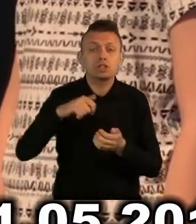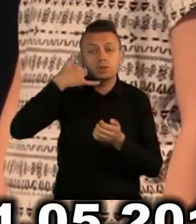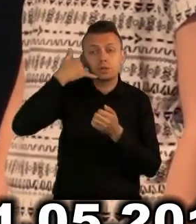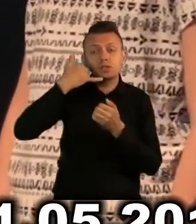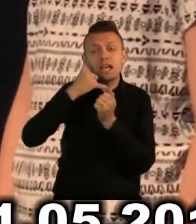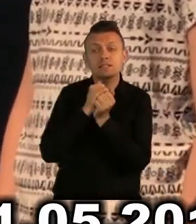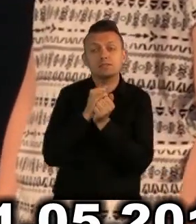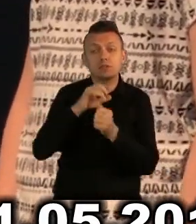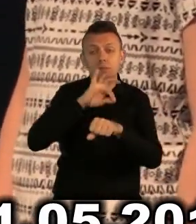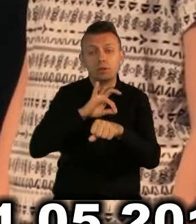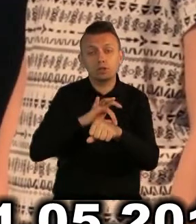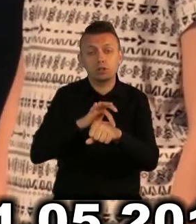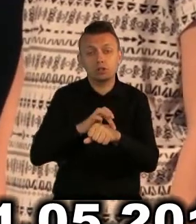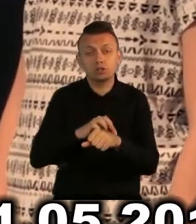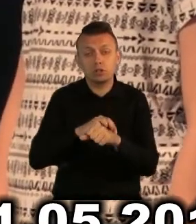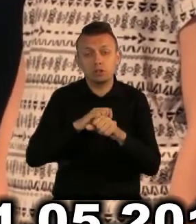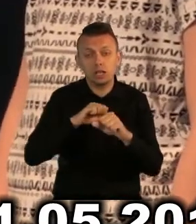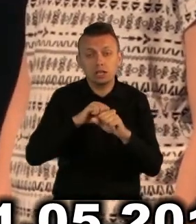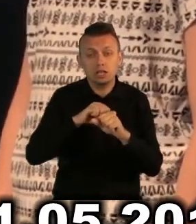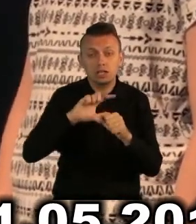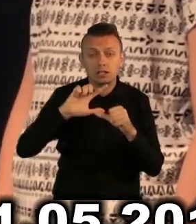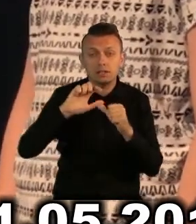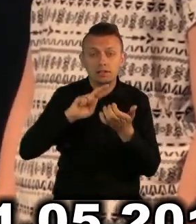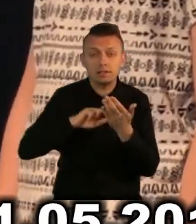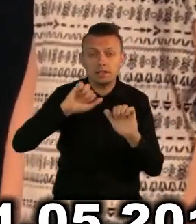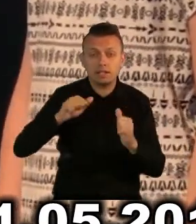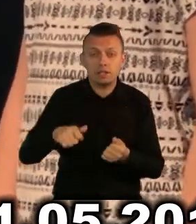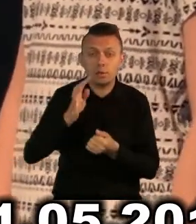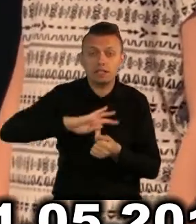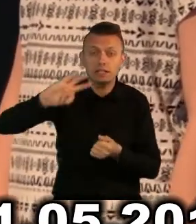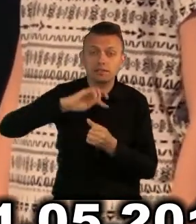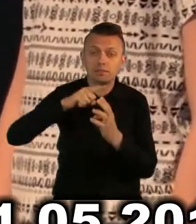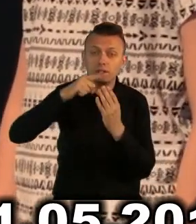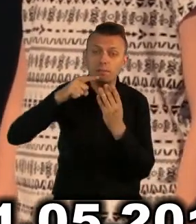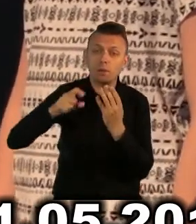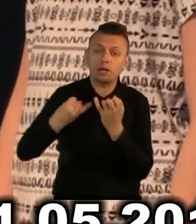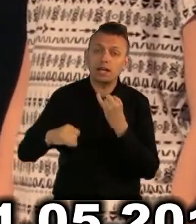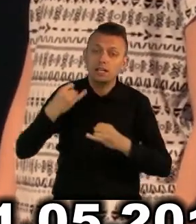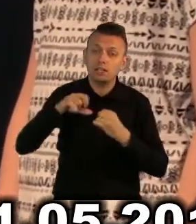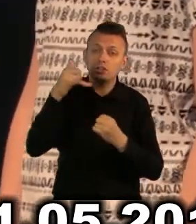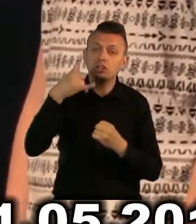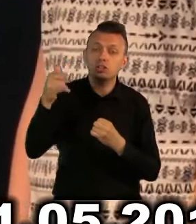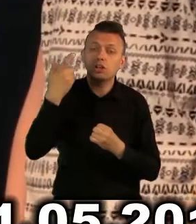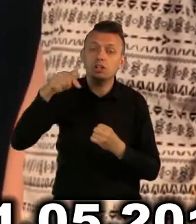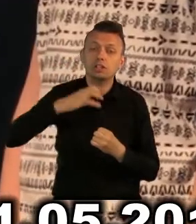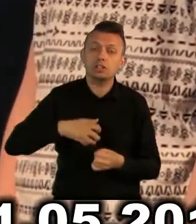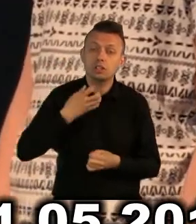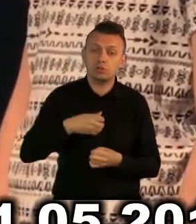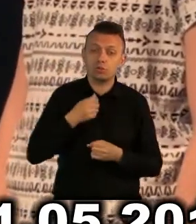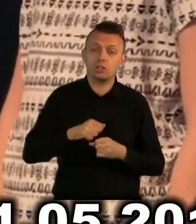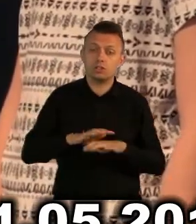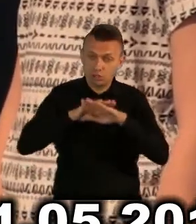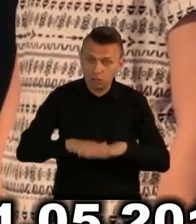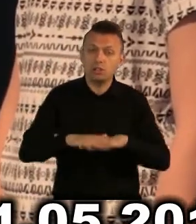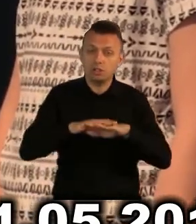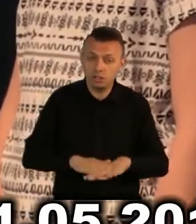po doktora, na działania twoja pora. Jeśli nadal nic nie czujesz, do